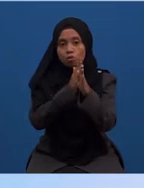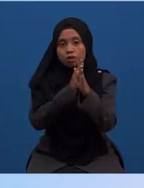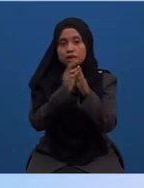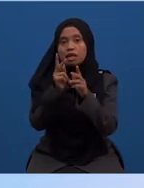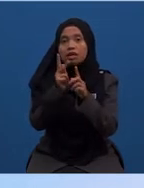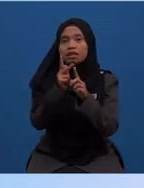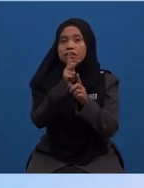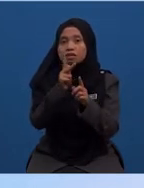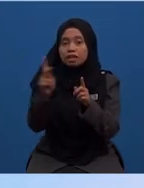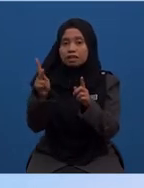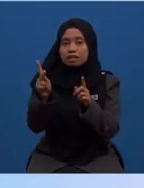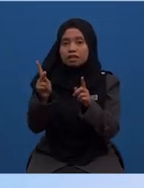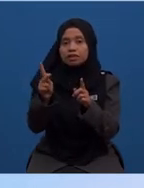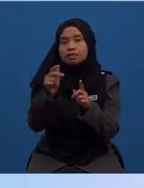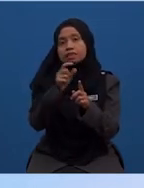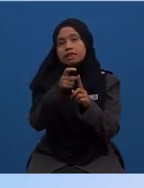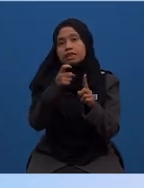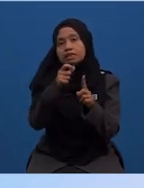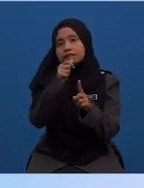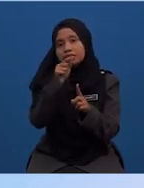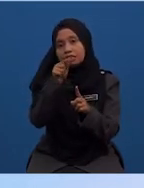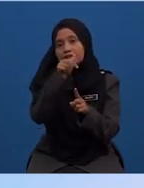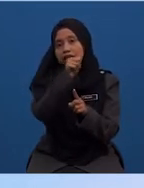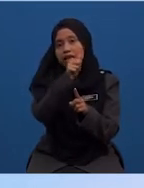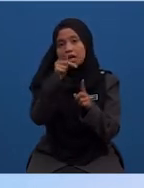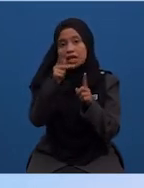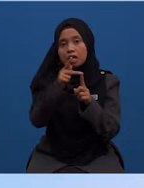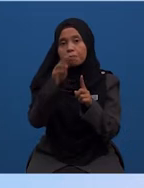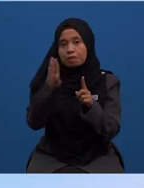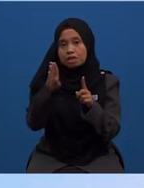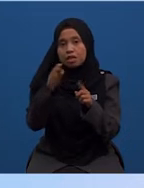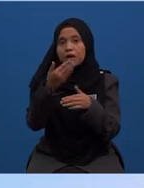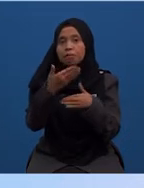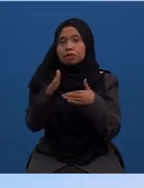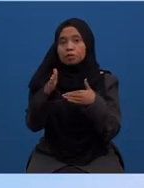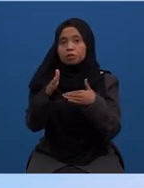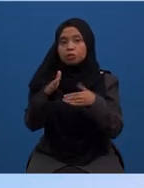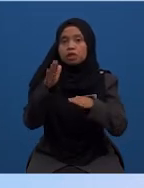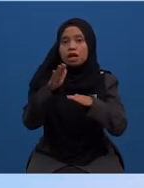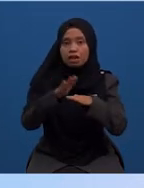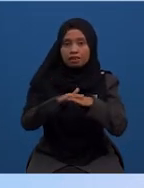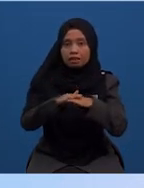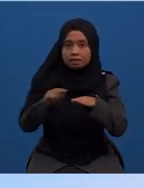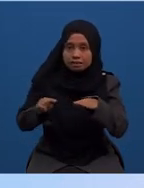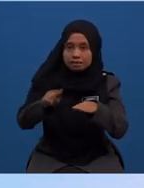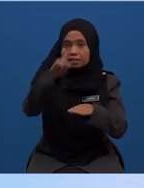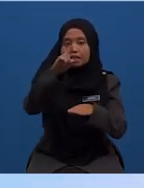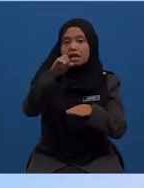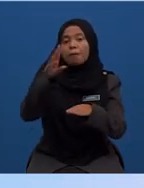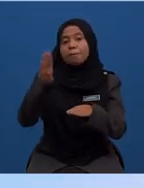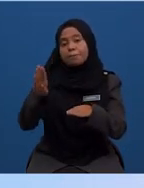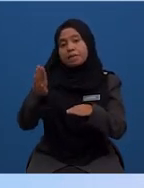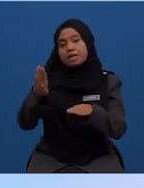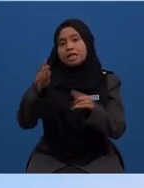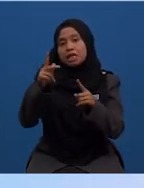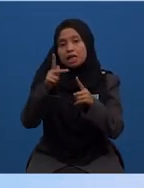dari titik A ke titik B. Seterusnya, buat garisan lurus ke atas dari titik